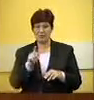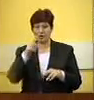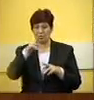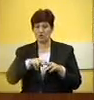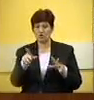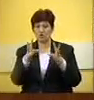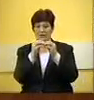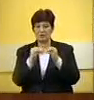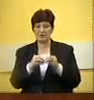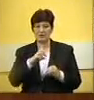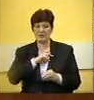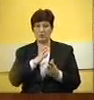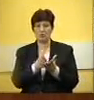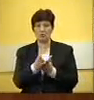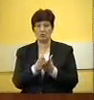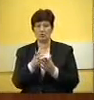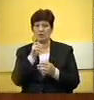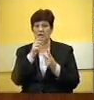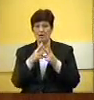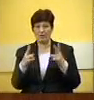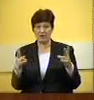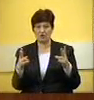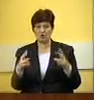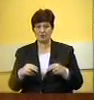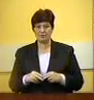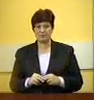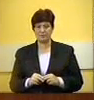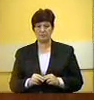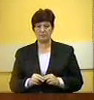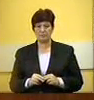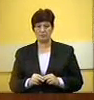da jeste taj spoj sa republičkom administracijom jako bitan.